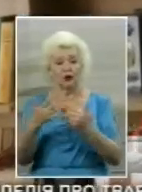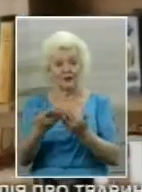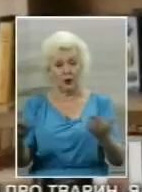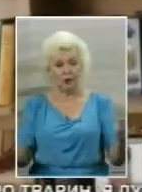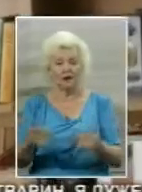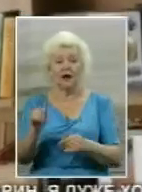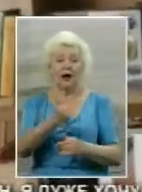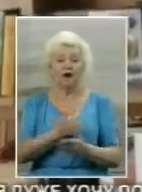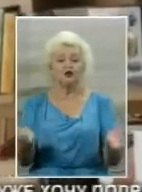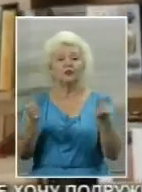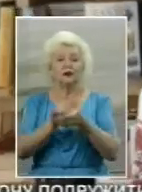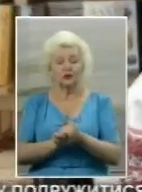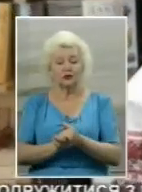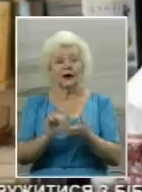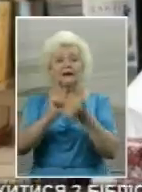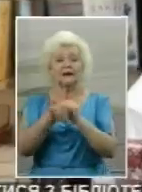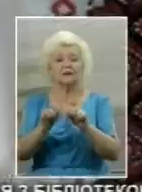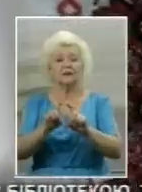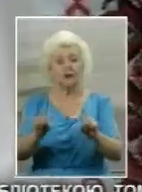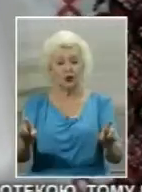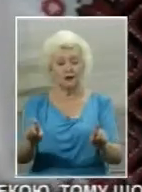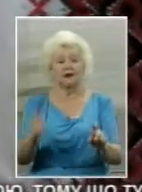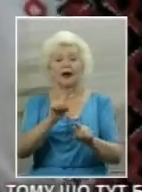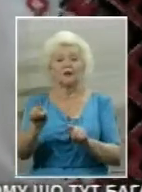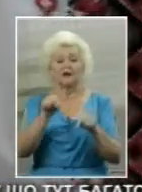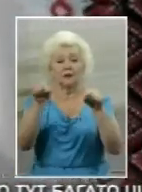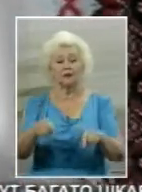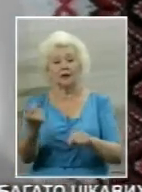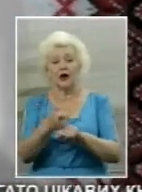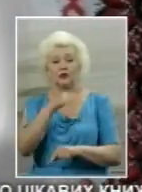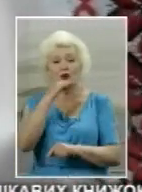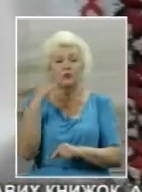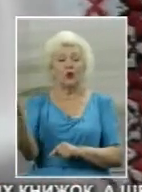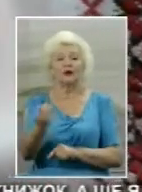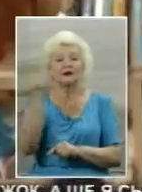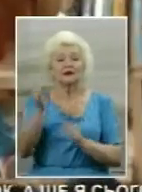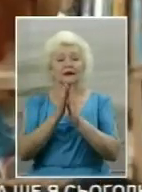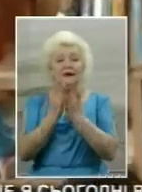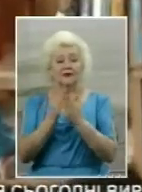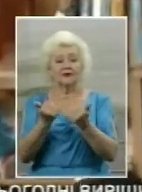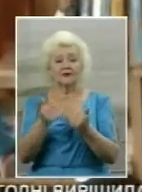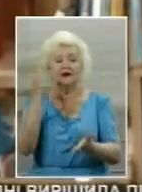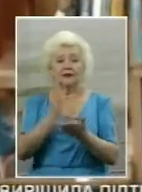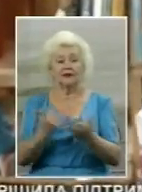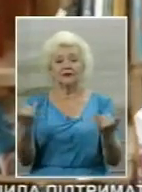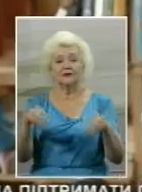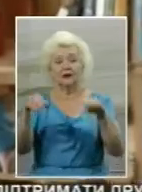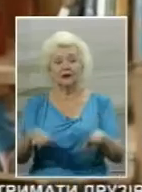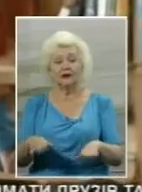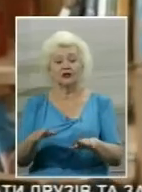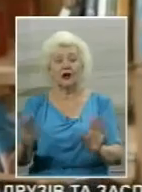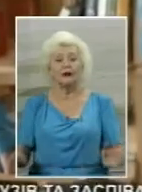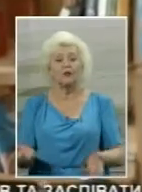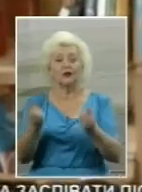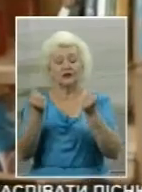очень хочу подружиться с библиотекой, потому что здесь очень много интересных книжек. А еще я сегодня решила